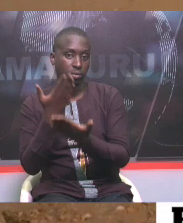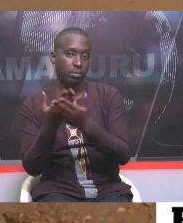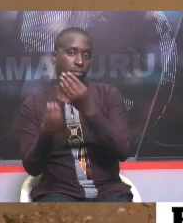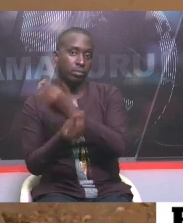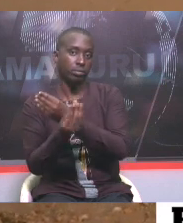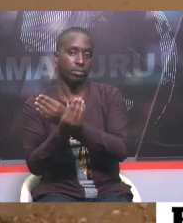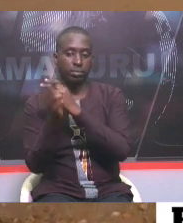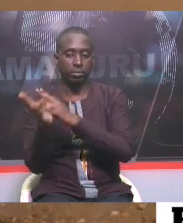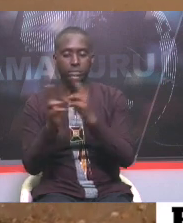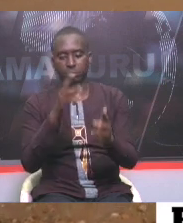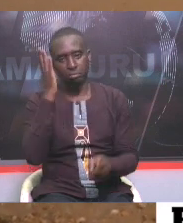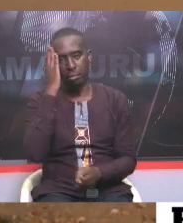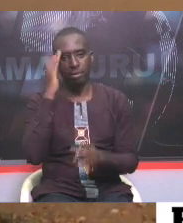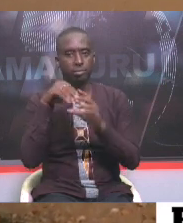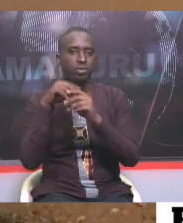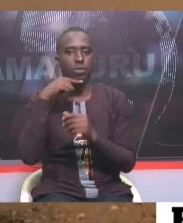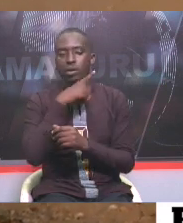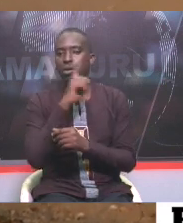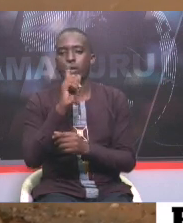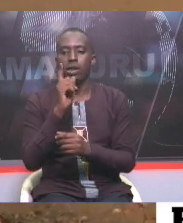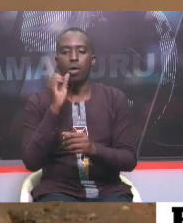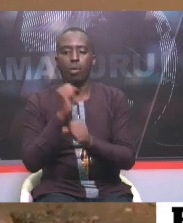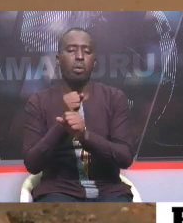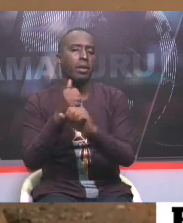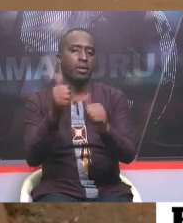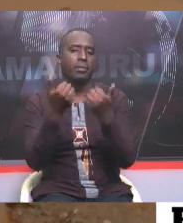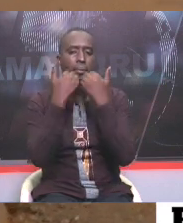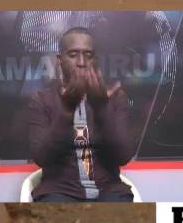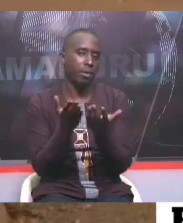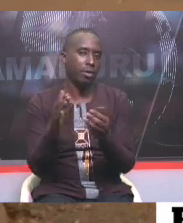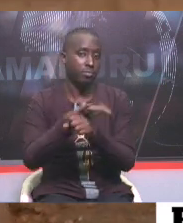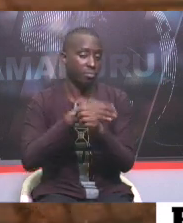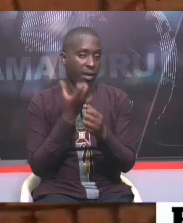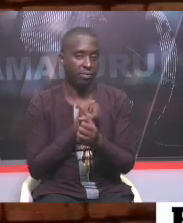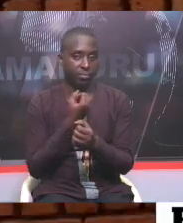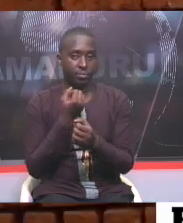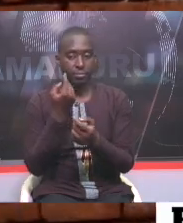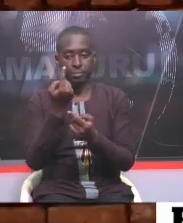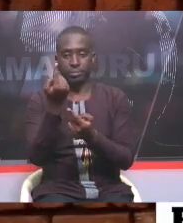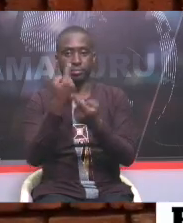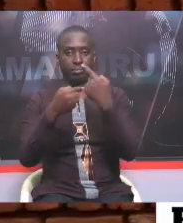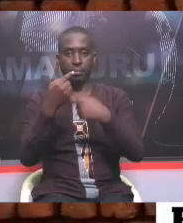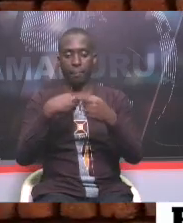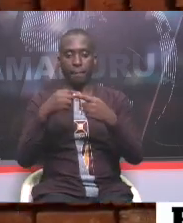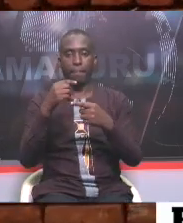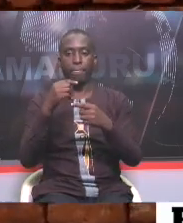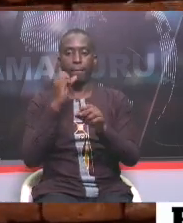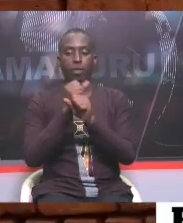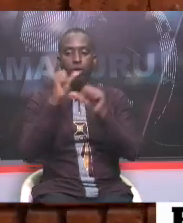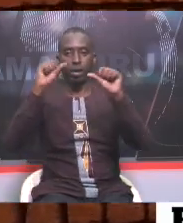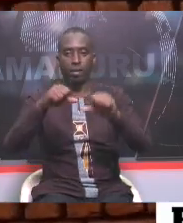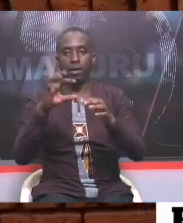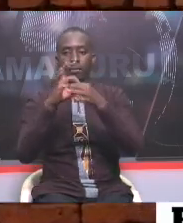n'abantu baba basanzwe bazwi no muri sosiyete yuko nta bunyangamugayo buzuye bafite. Imwe mu ngaruka z'imikorere idahwitse ku bunzi